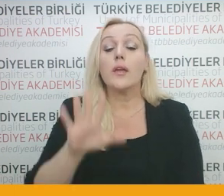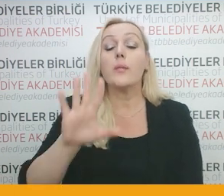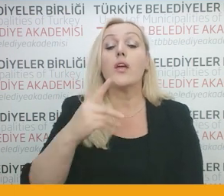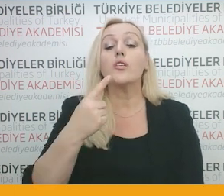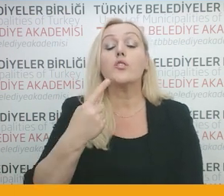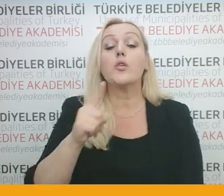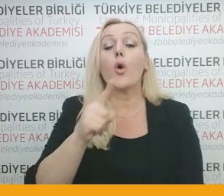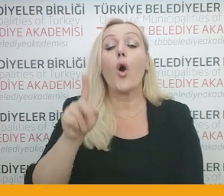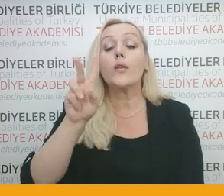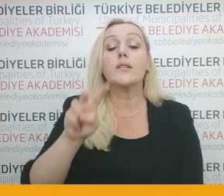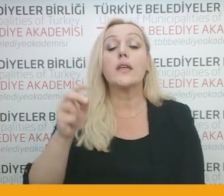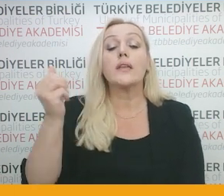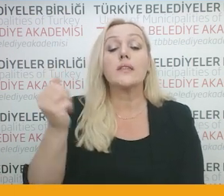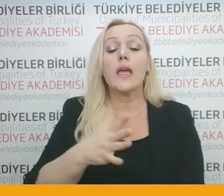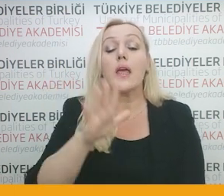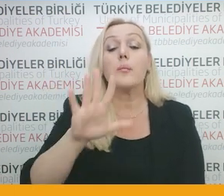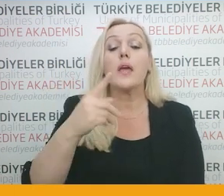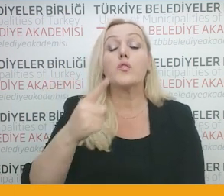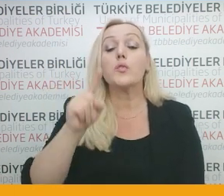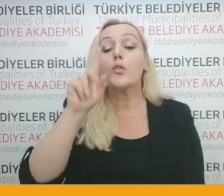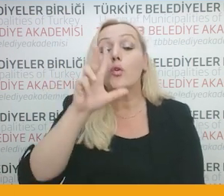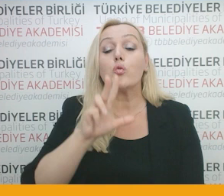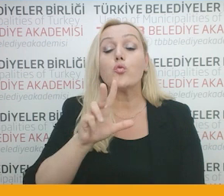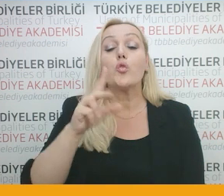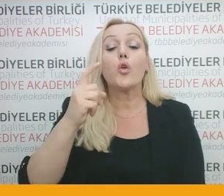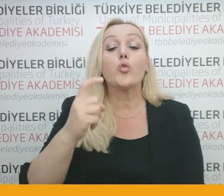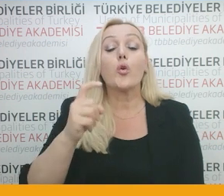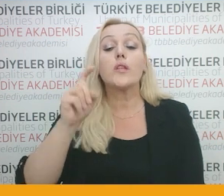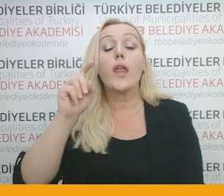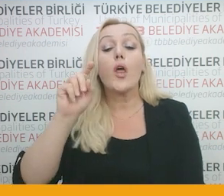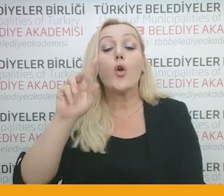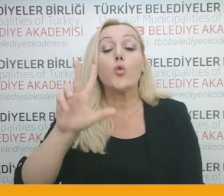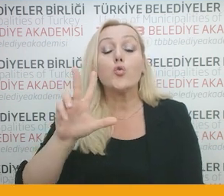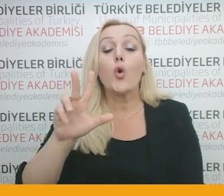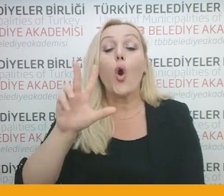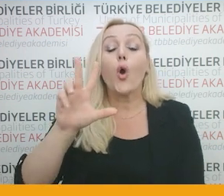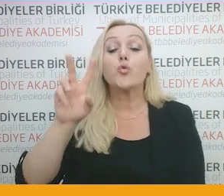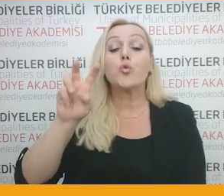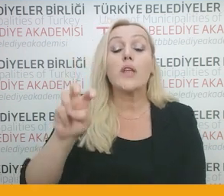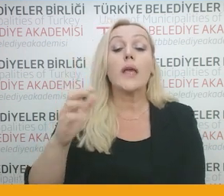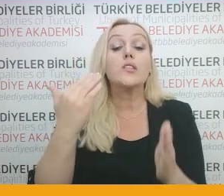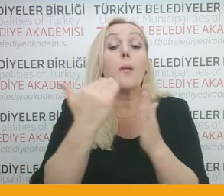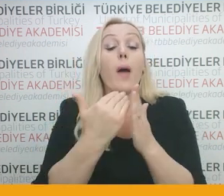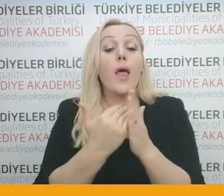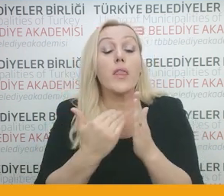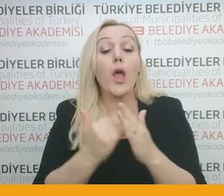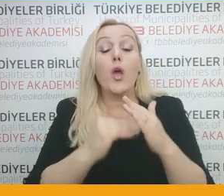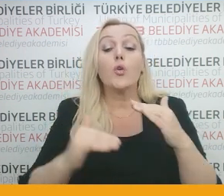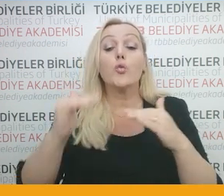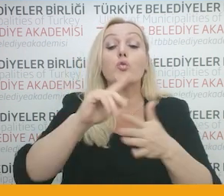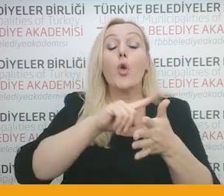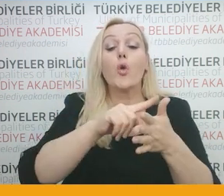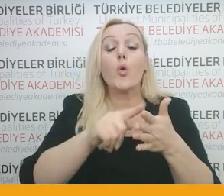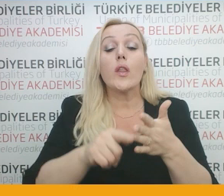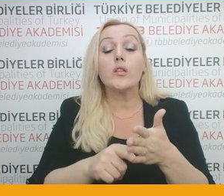5018'e göre de 5393 38. maddeye göre üst yönetici mahalli idarelerde belediye meclisine